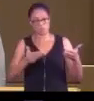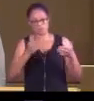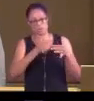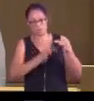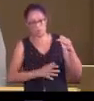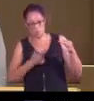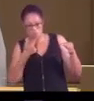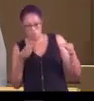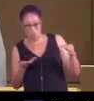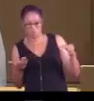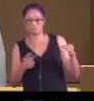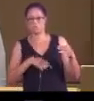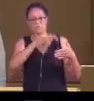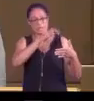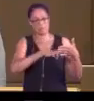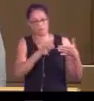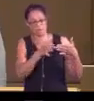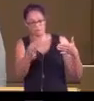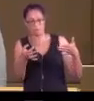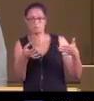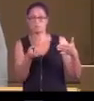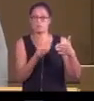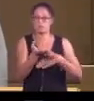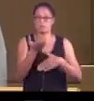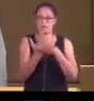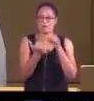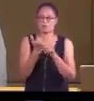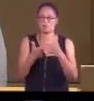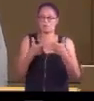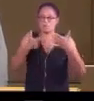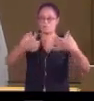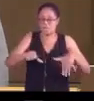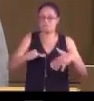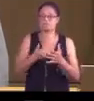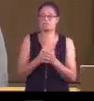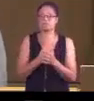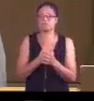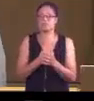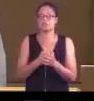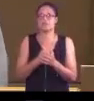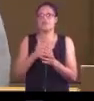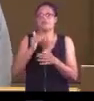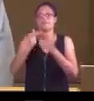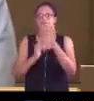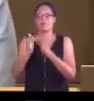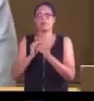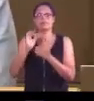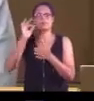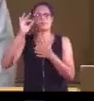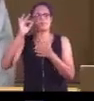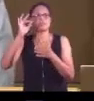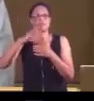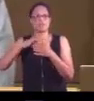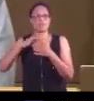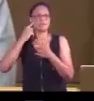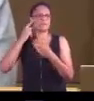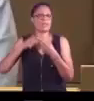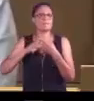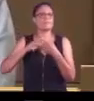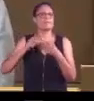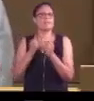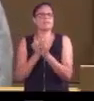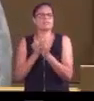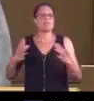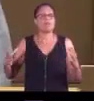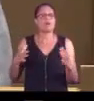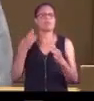Le rapport indique bien qu'en 2016, on a voté un schéma pour le développement du très haut débit sur le